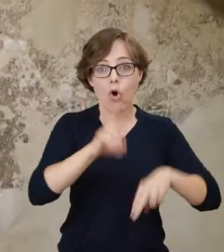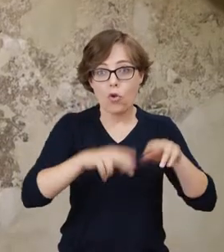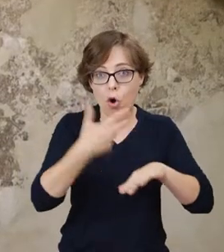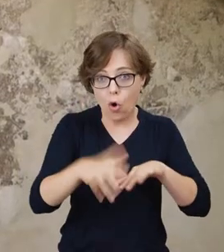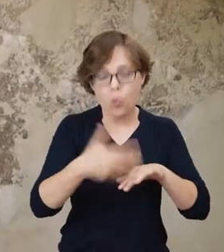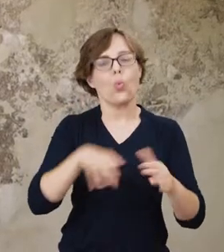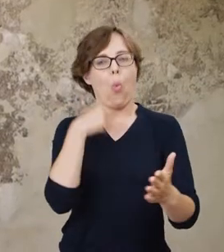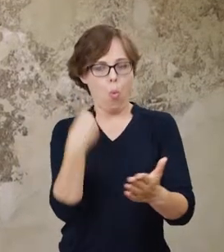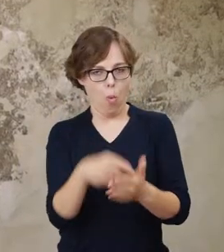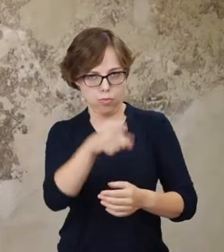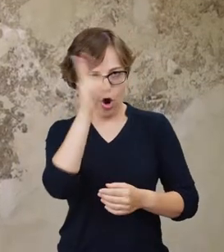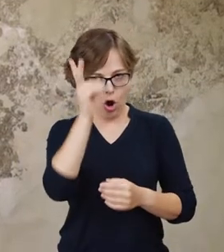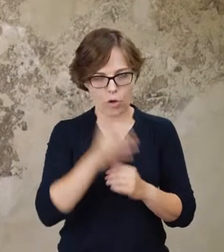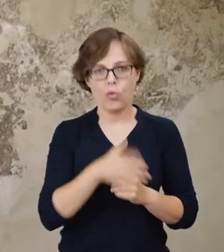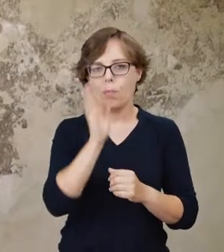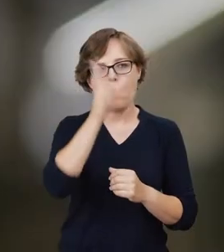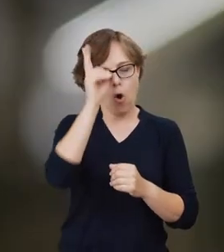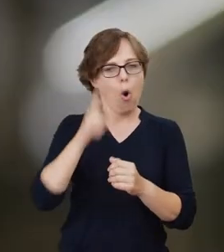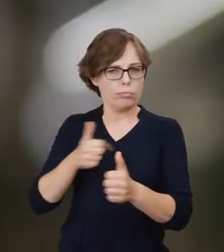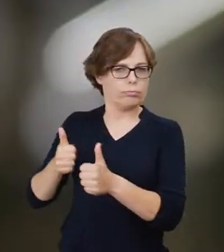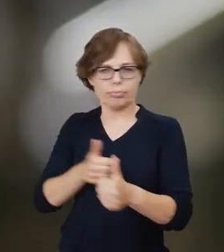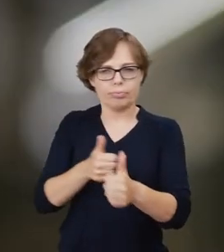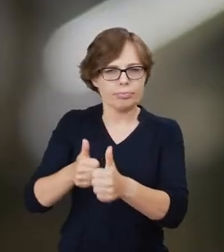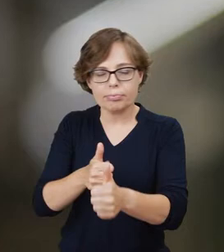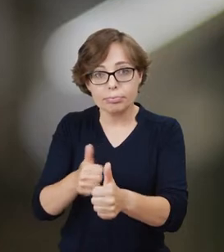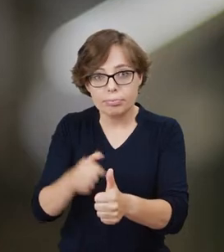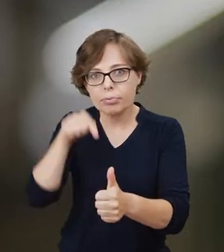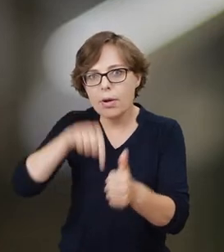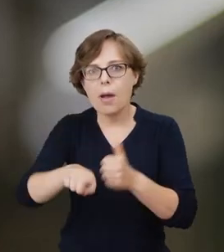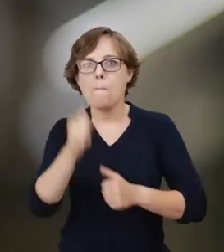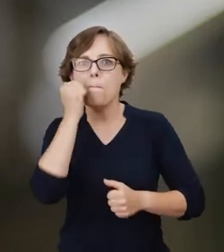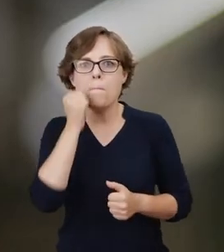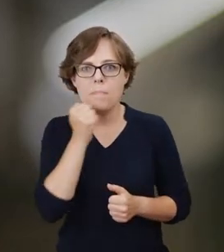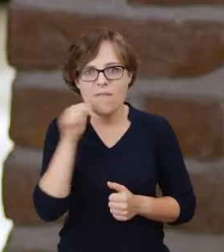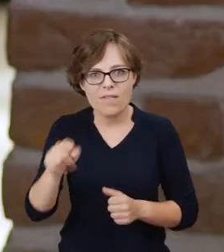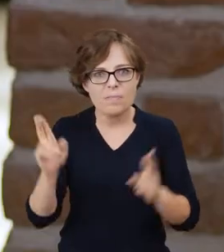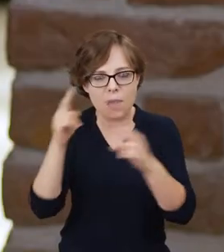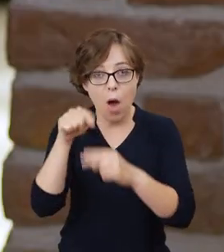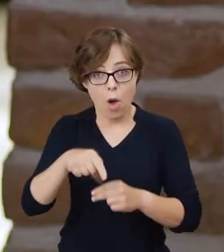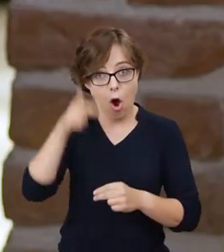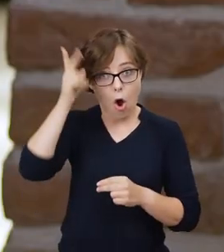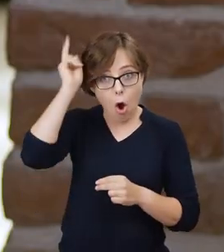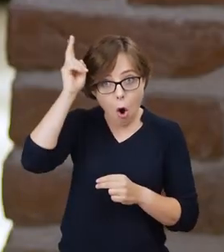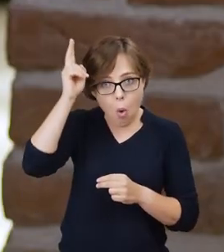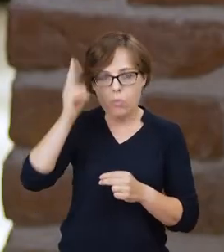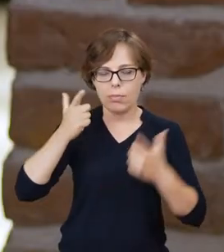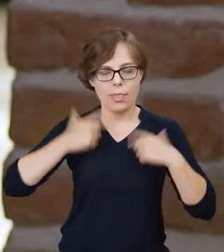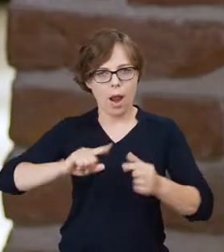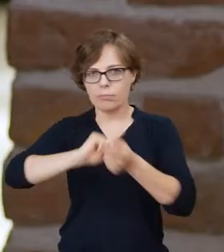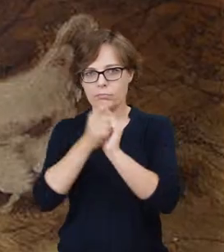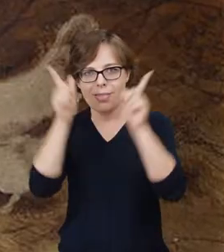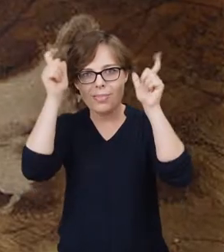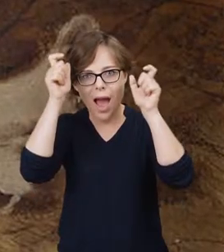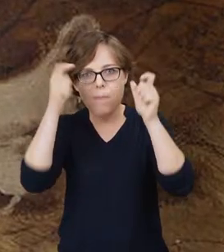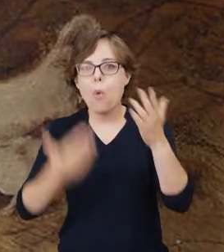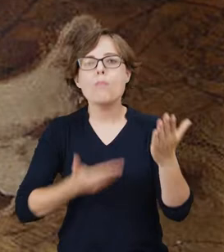koguta, którego na targu kupiła kucharka, chcąc przygotować z niego rosół. Udając się za nim, trafiła do